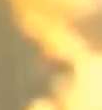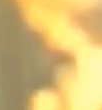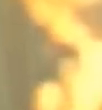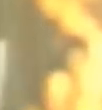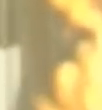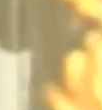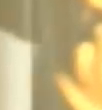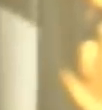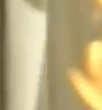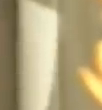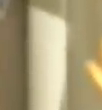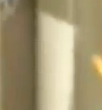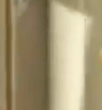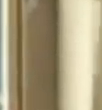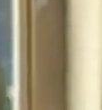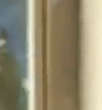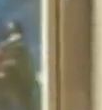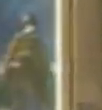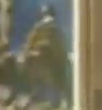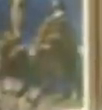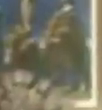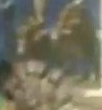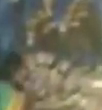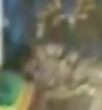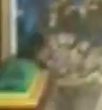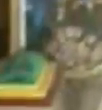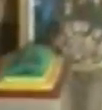ልቀኝልህ ሕይወቴ ነው ዝማሬ